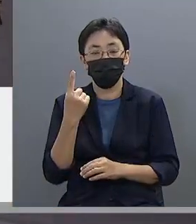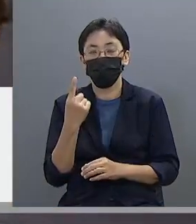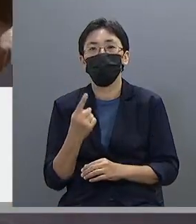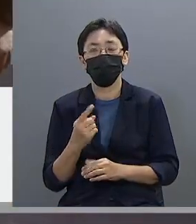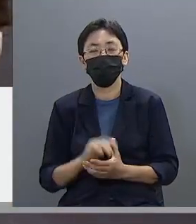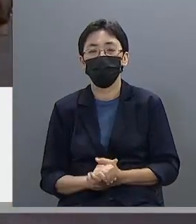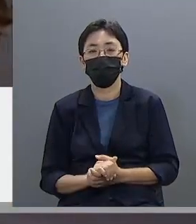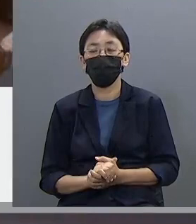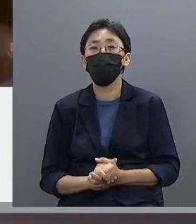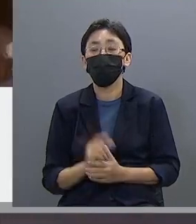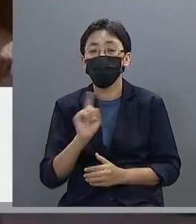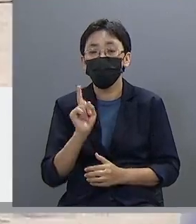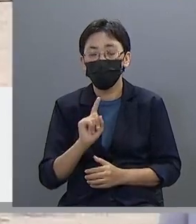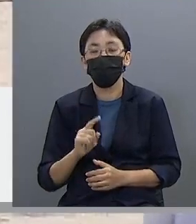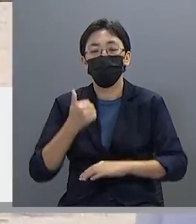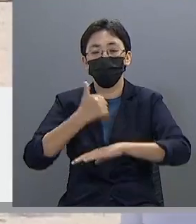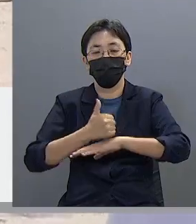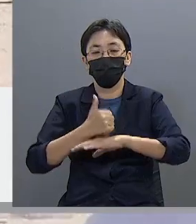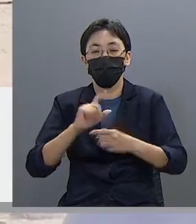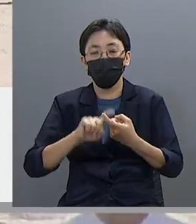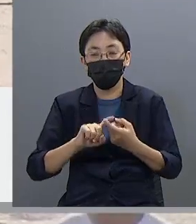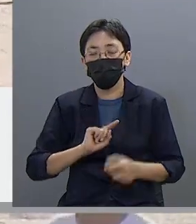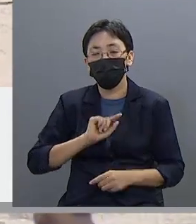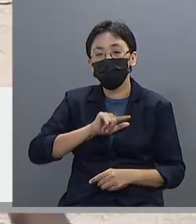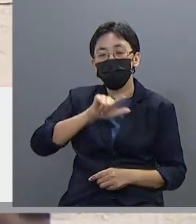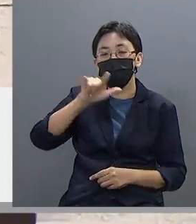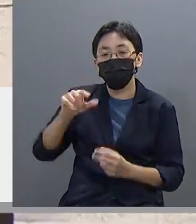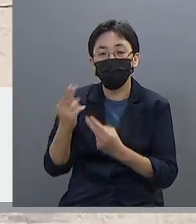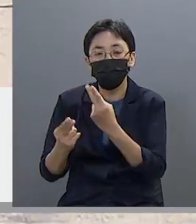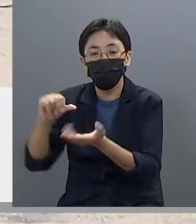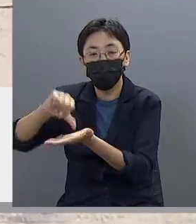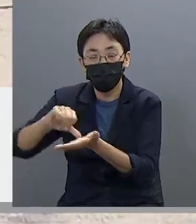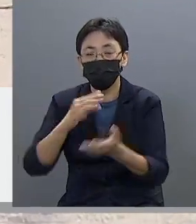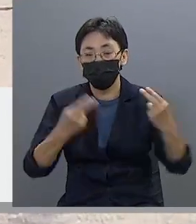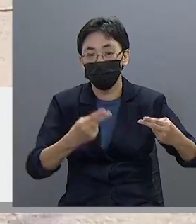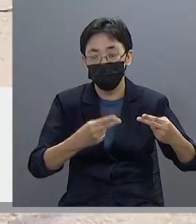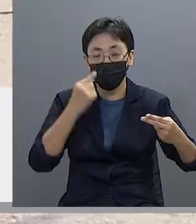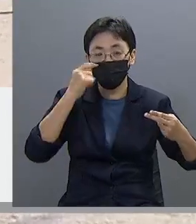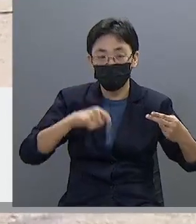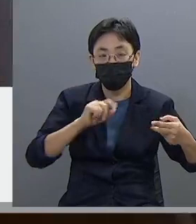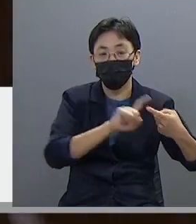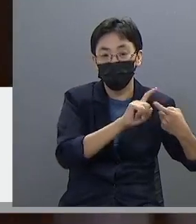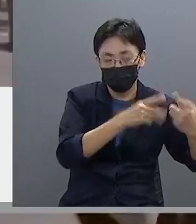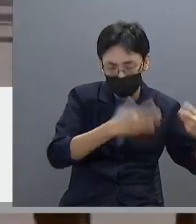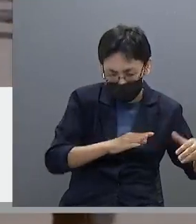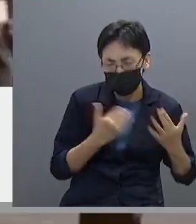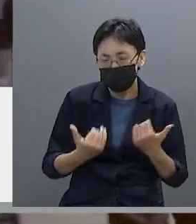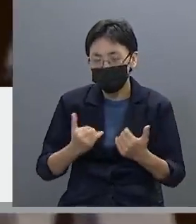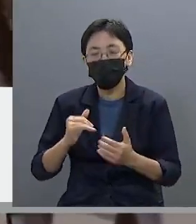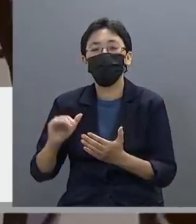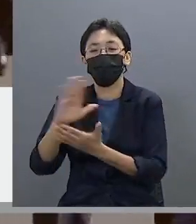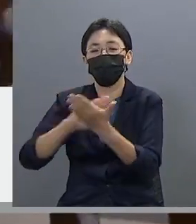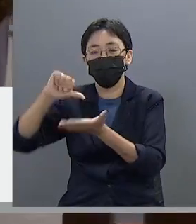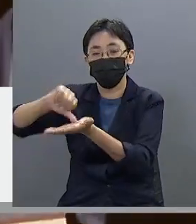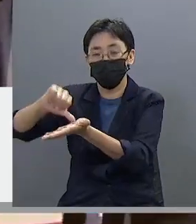ผู้นำรัสเซียเลือกเดินทางไปเยือนนับตั้งแต่สงครามปะทุขึ้นค่ะโดยหนึ่งในหัวข้อหารือที่ชาติตะวันตกแล้วก็